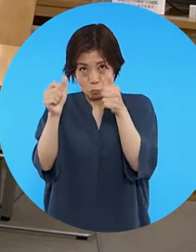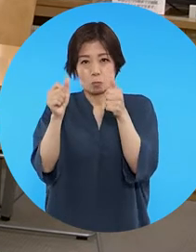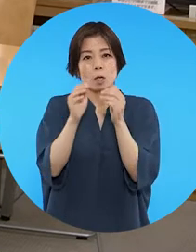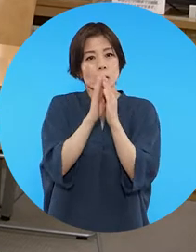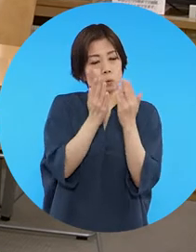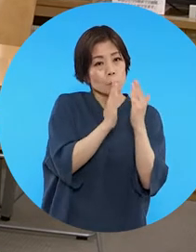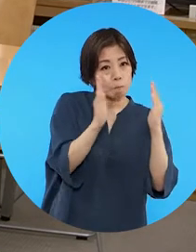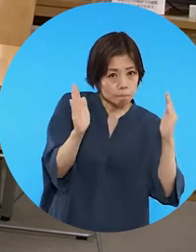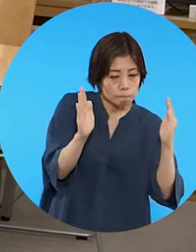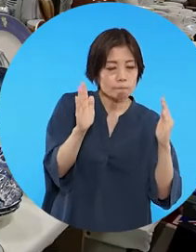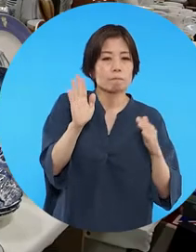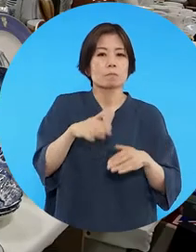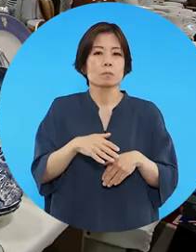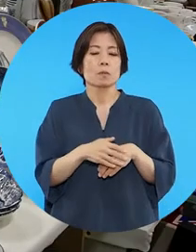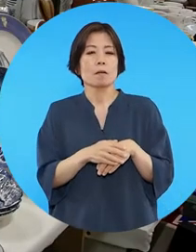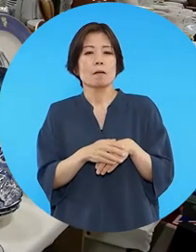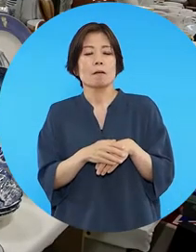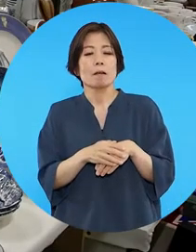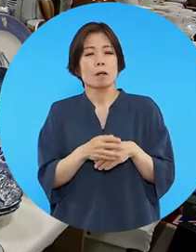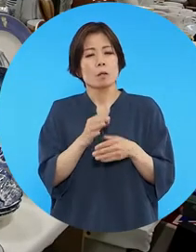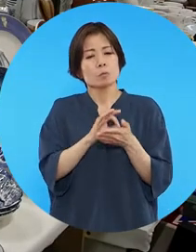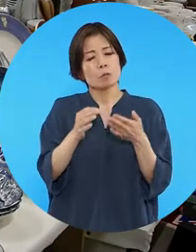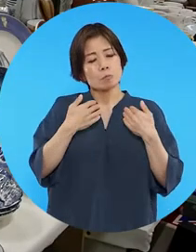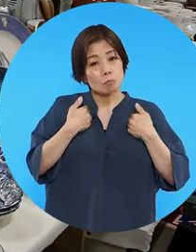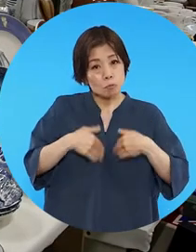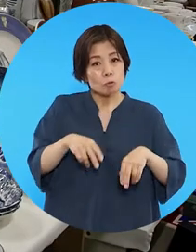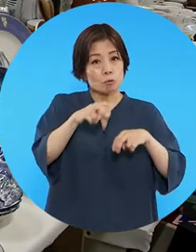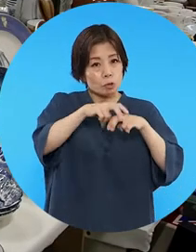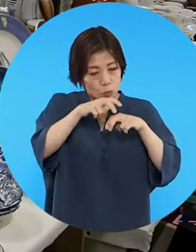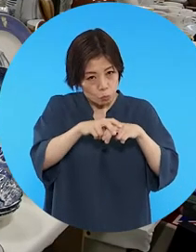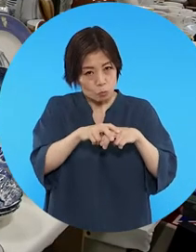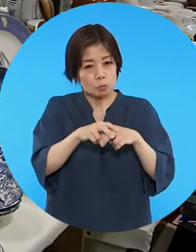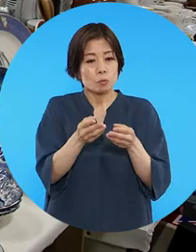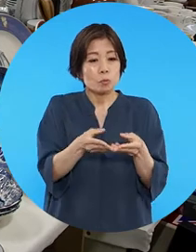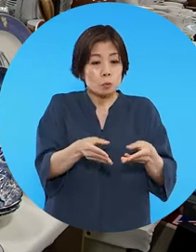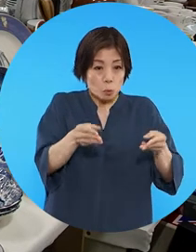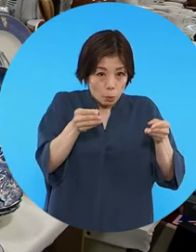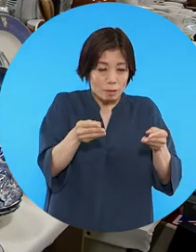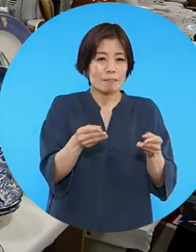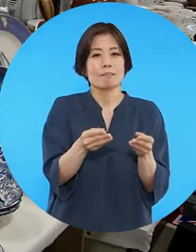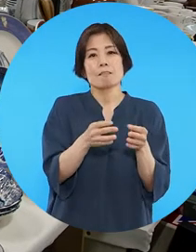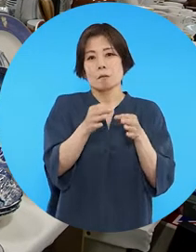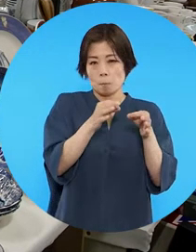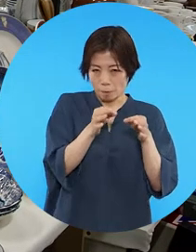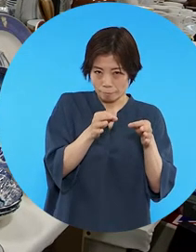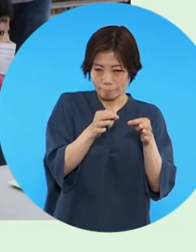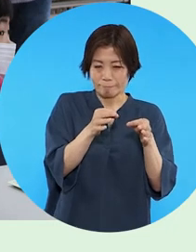の情報提供、使われなくなった家具や食器の販売、